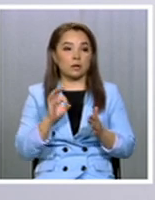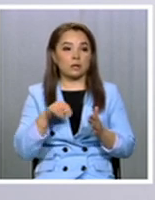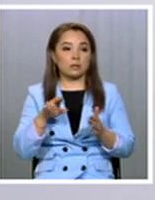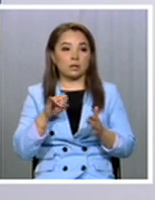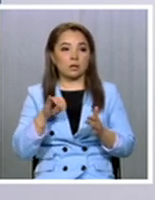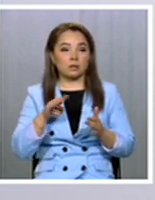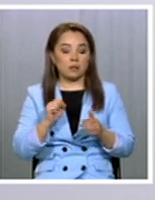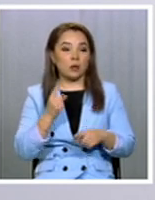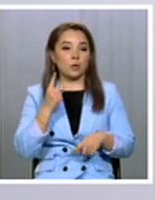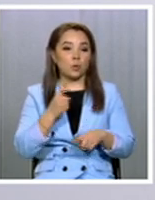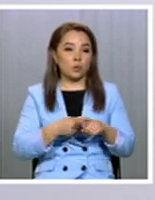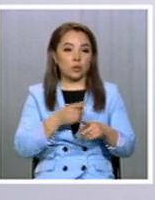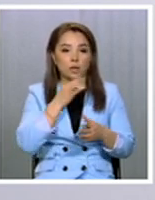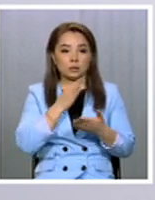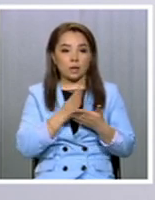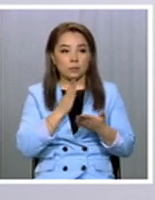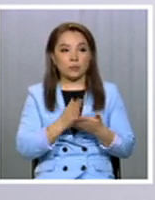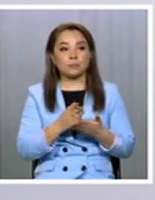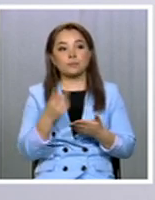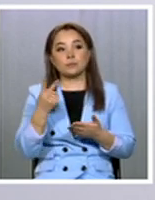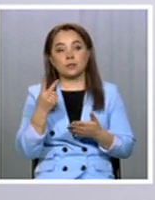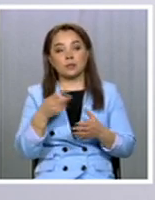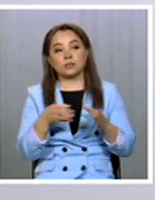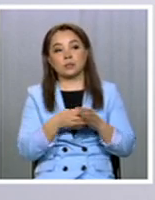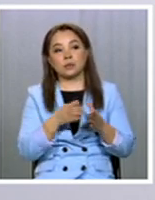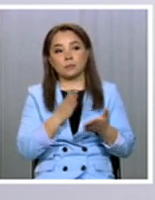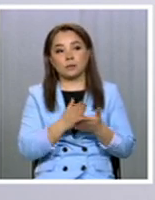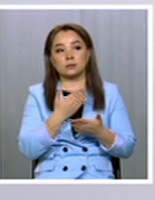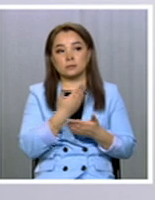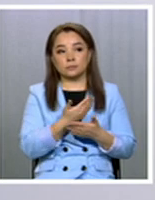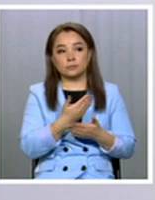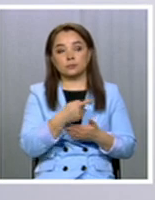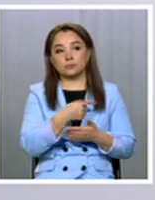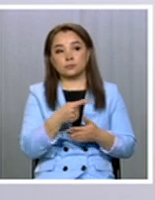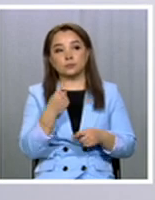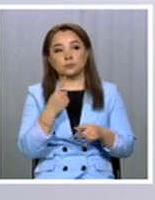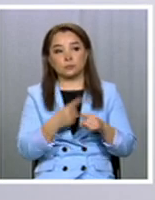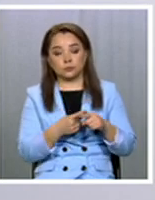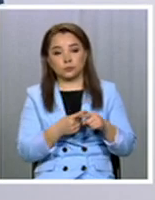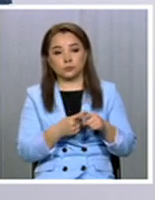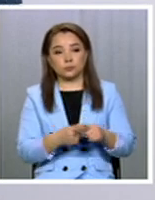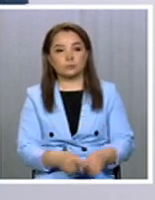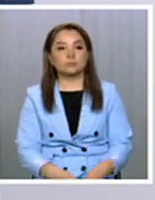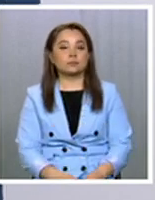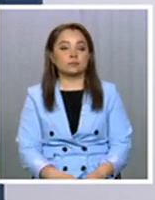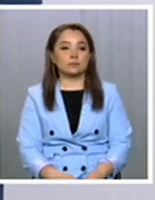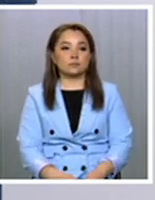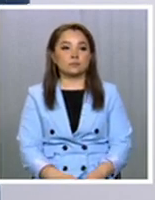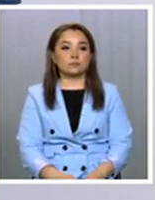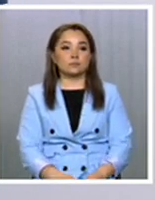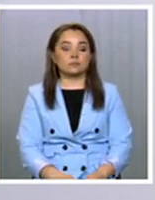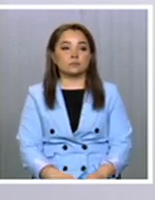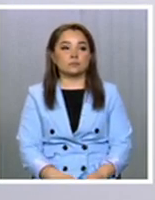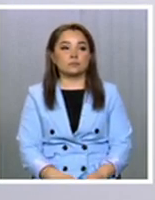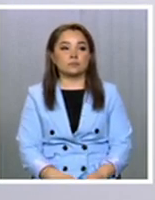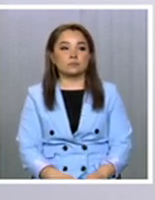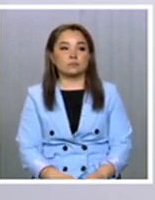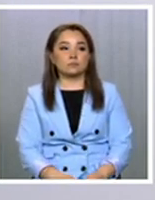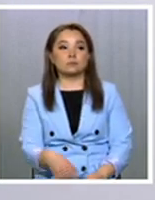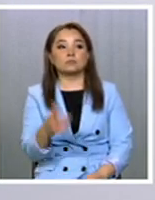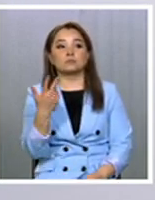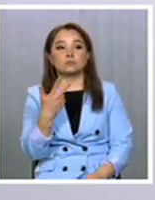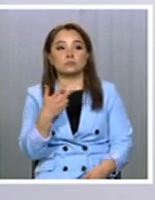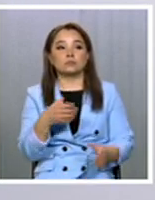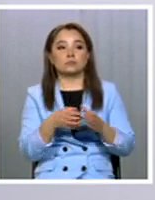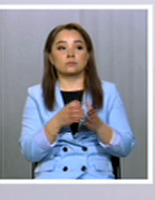оң болады. Екінші ширекте абсциссасы теріс, ординатасы оң болады. Ал үшінші